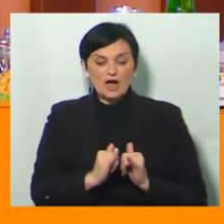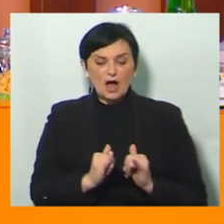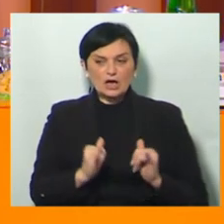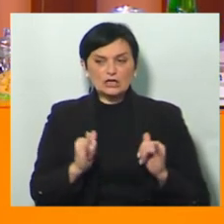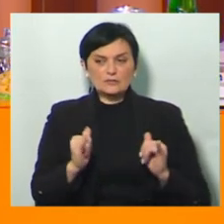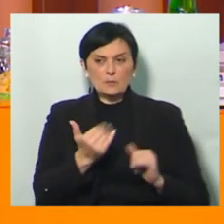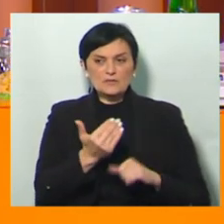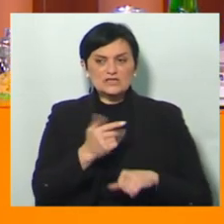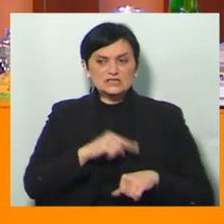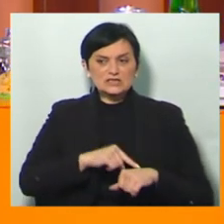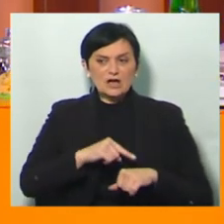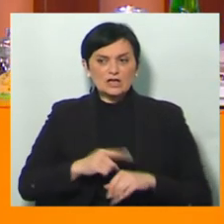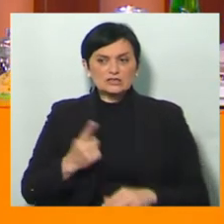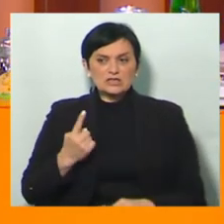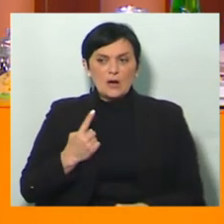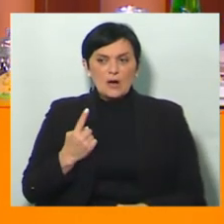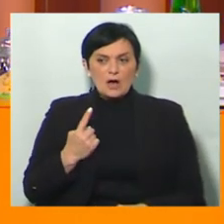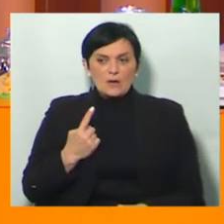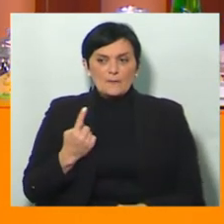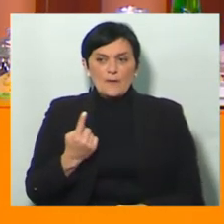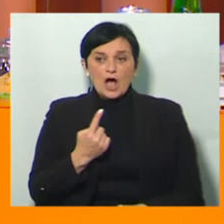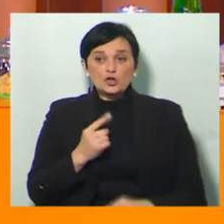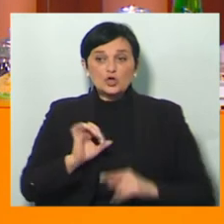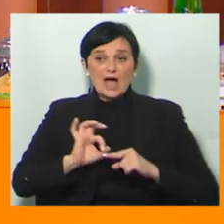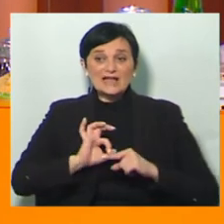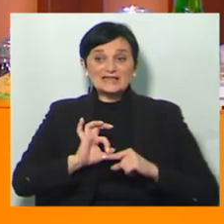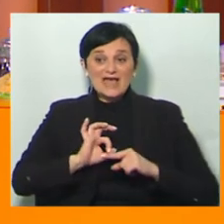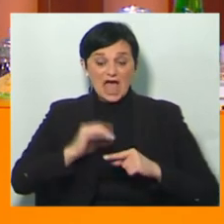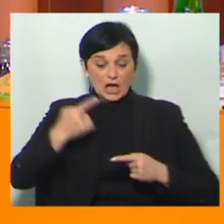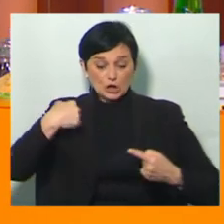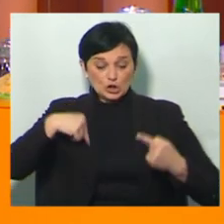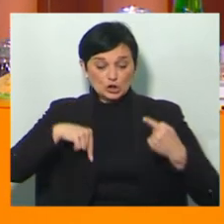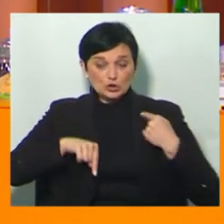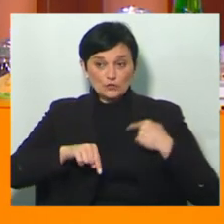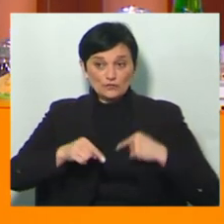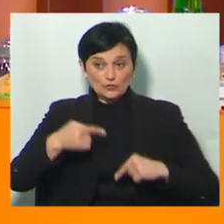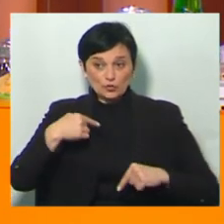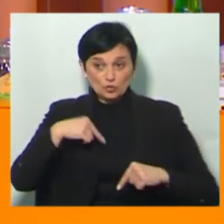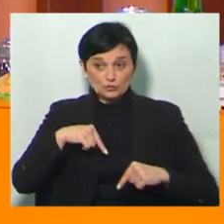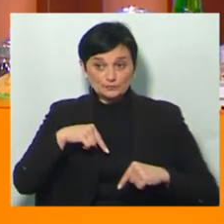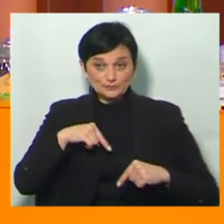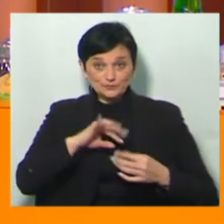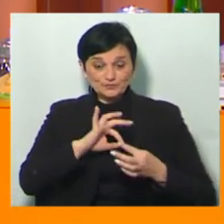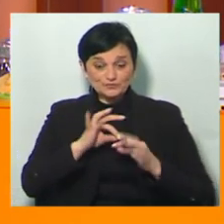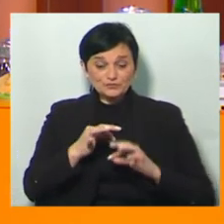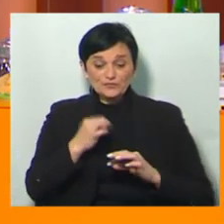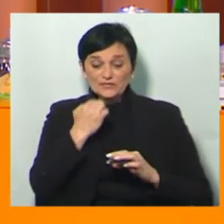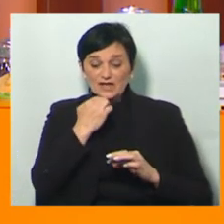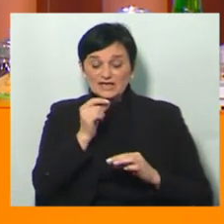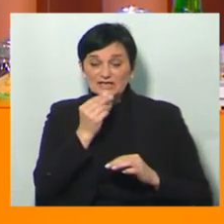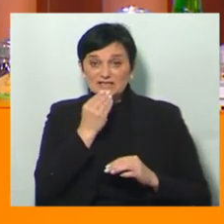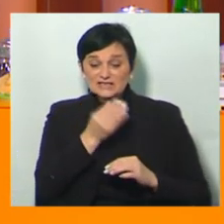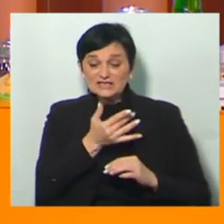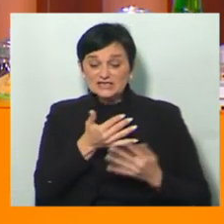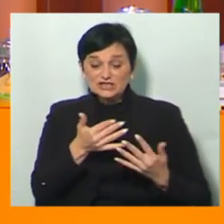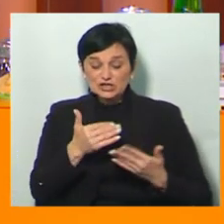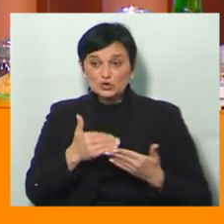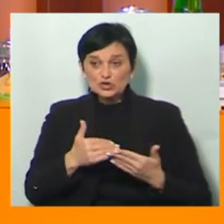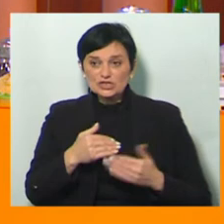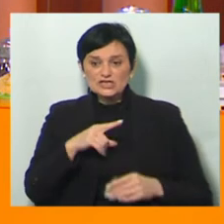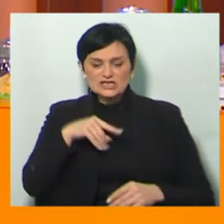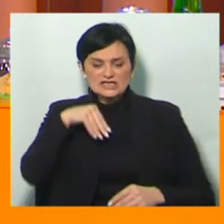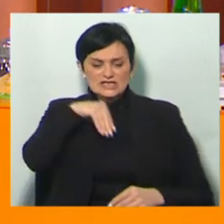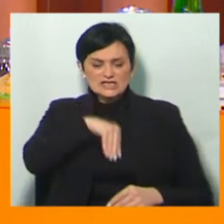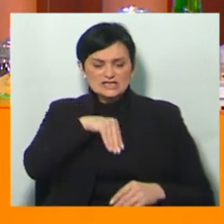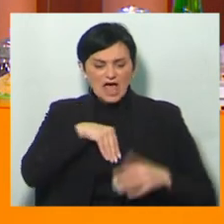მის განცდას მარტოობისა, რადგან ნერვული სისტემა გარკვეული ნივთიერებების ნაკლებობის პირობებში უფრო მეტად მიდრეკილია